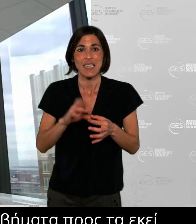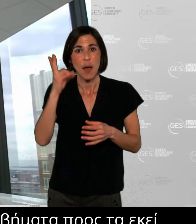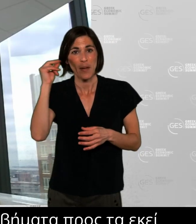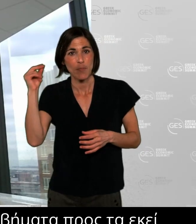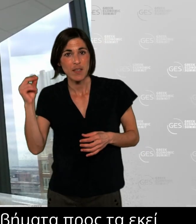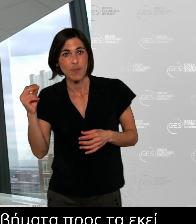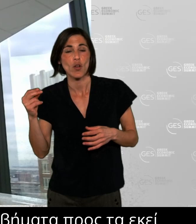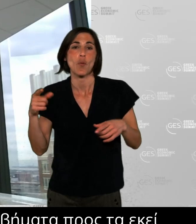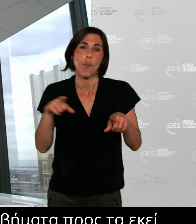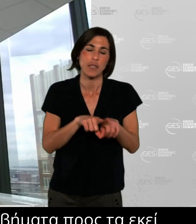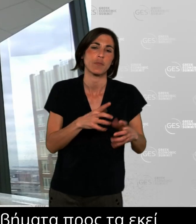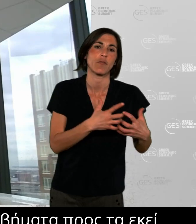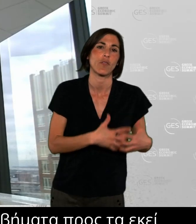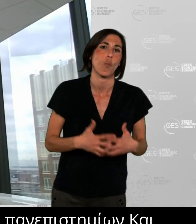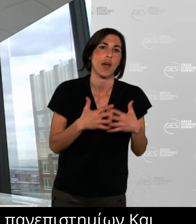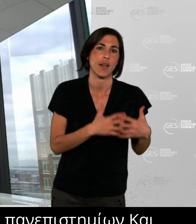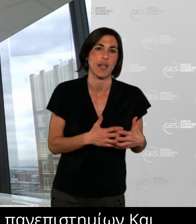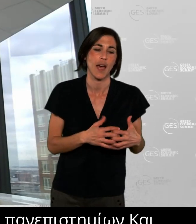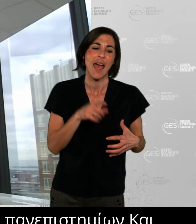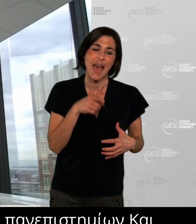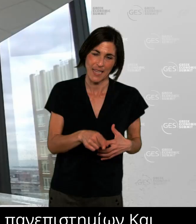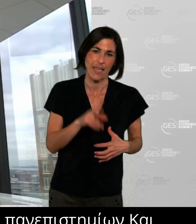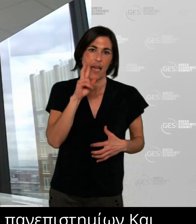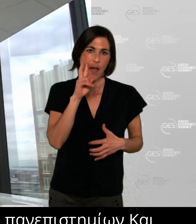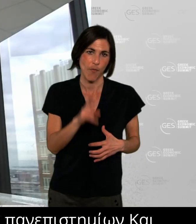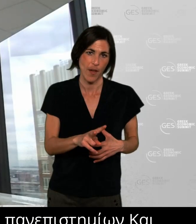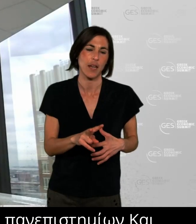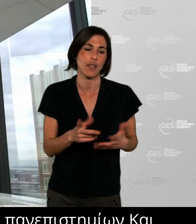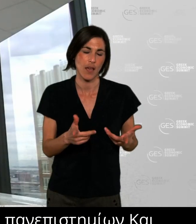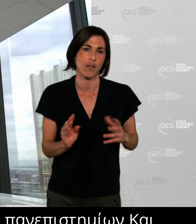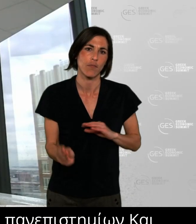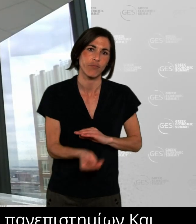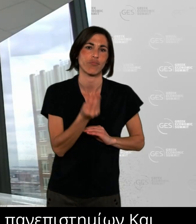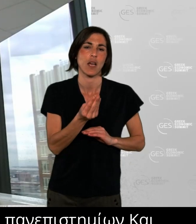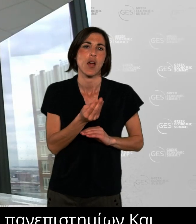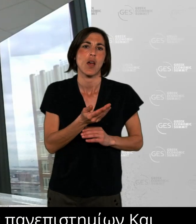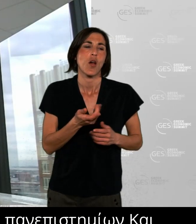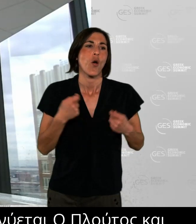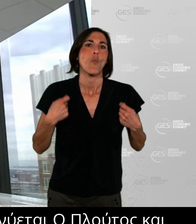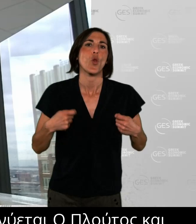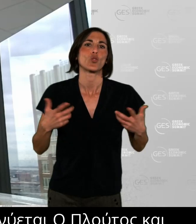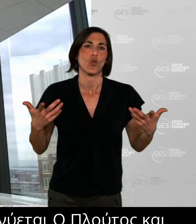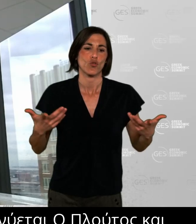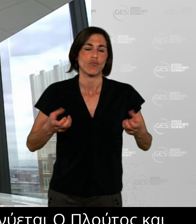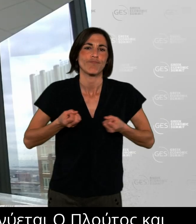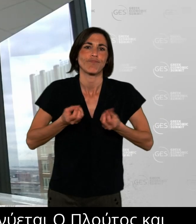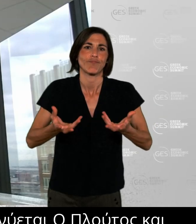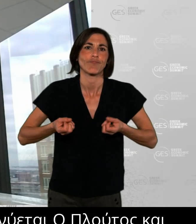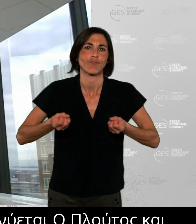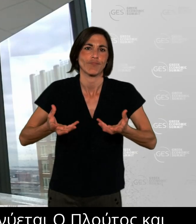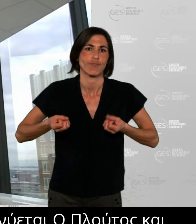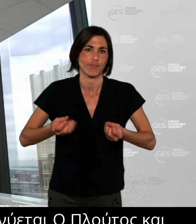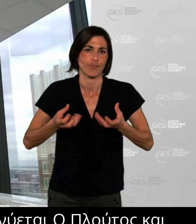βιομηχανία. Εκεί αναδεικνύεται ο πλούτος, εκεί αναδεικνύονται οι νέες τεχνολογίες, οι νέες δουλειές, αν θες. Οπότε πιστεύω ότι